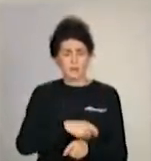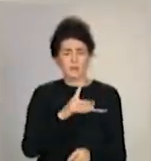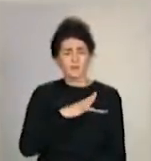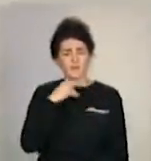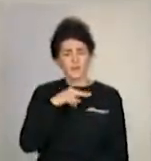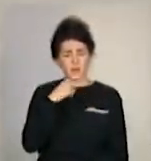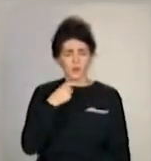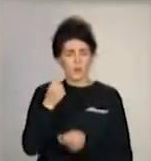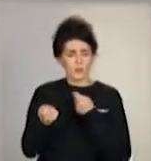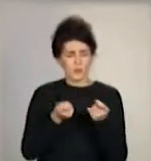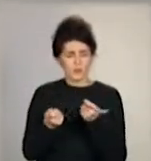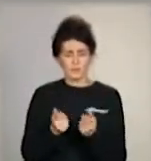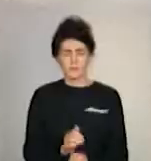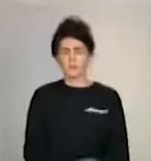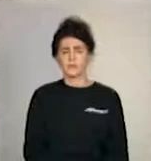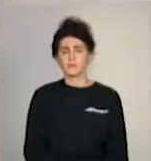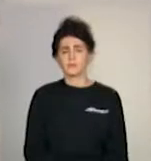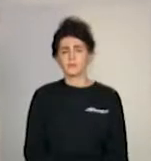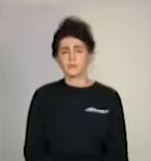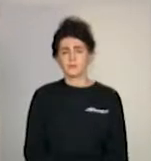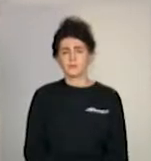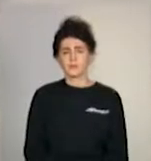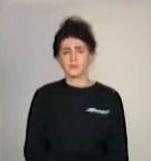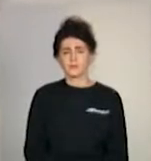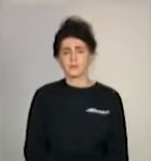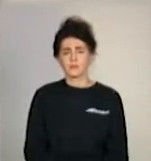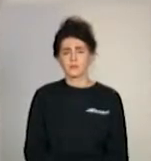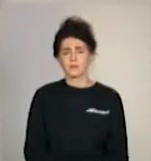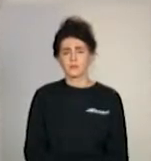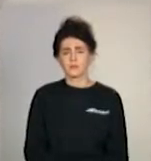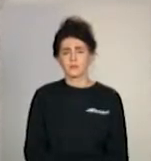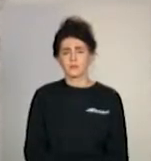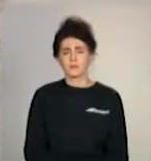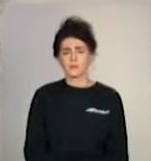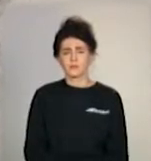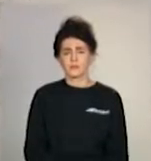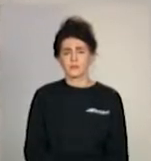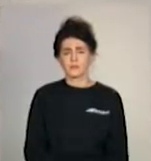обачними на дорозі. Олена Успенська, Володимир Краснов, телеканал «Донбас».